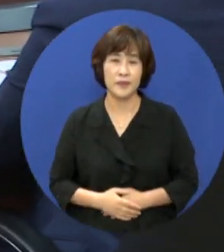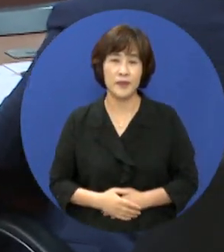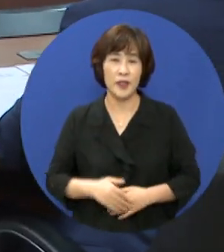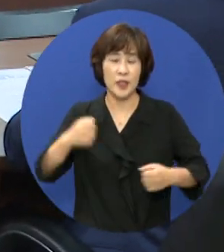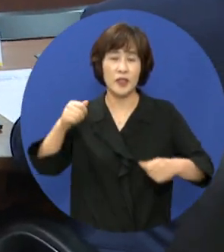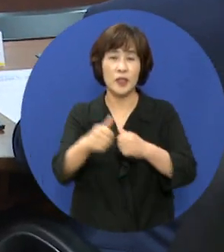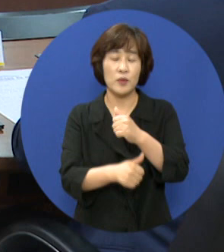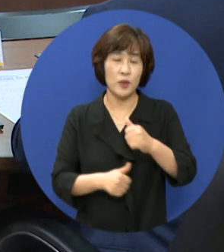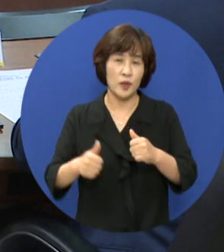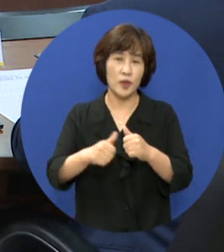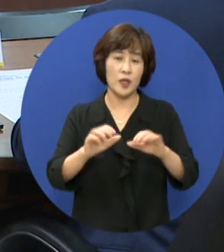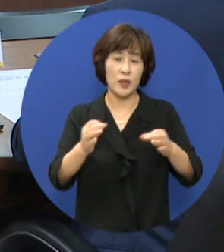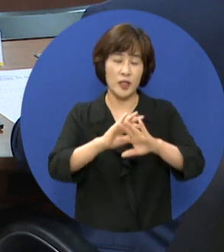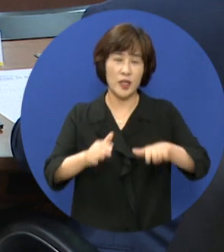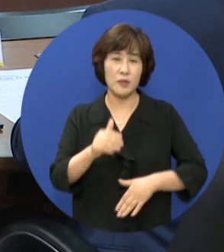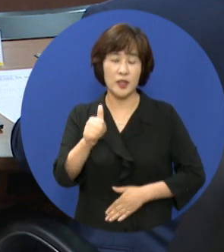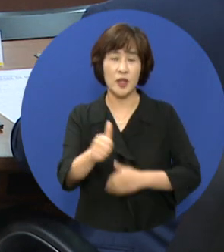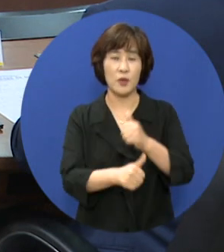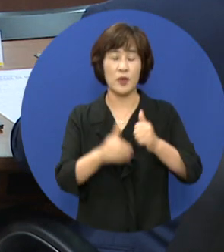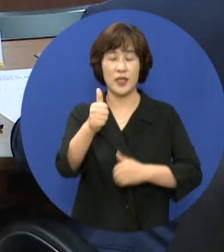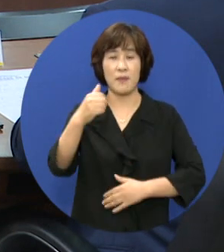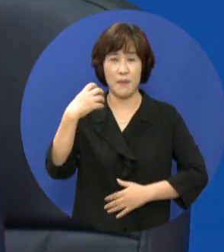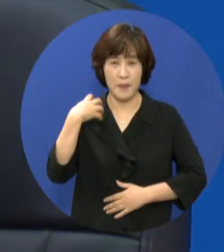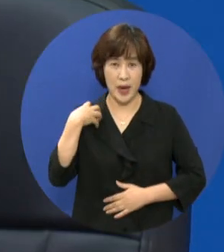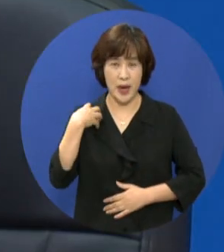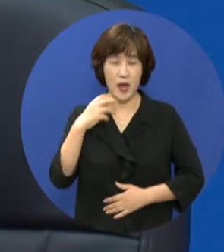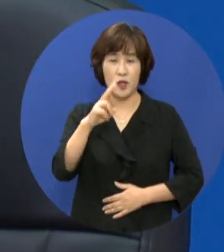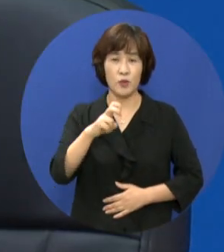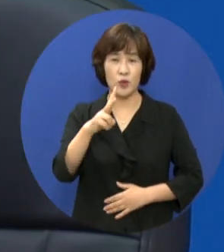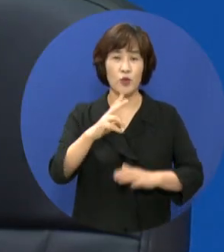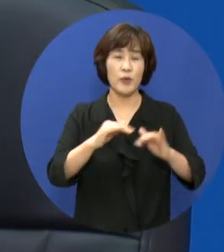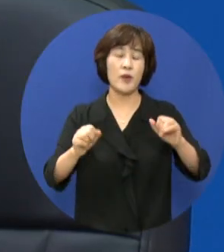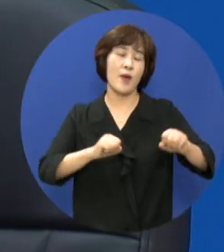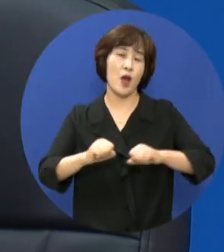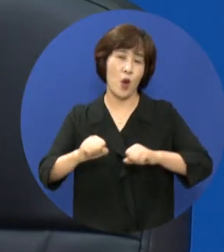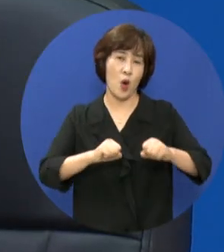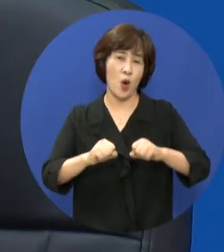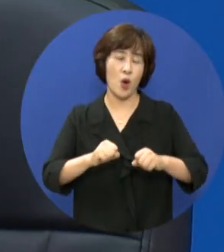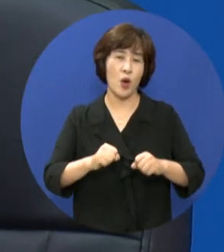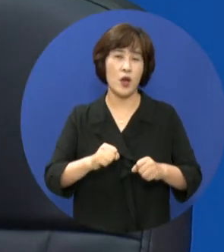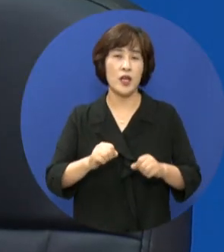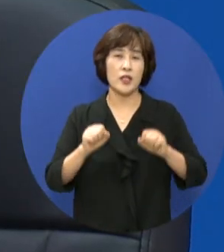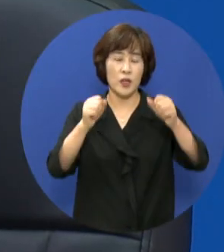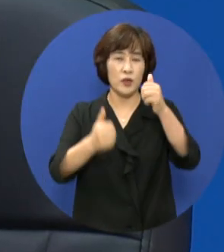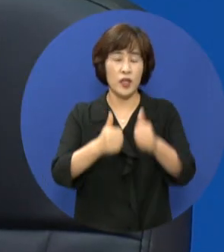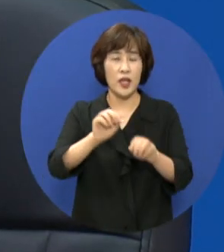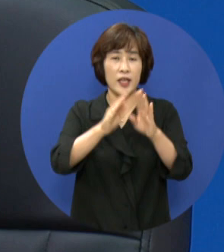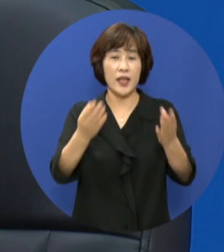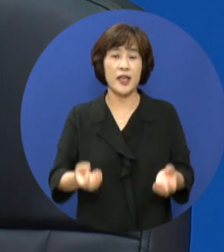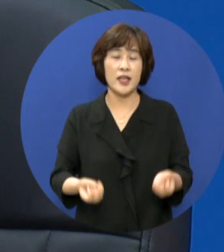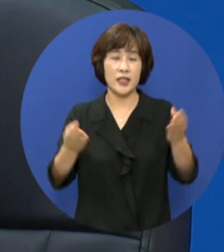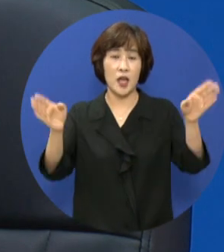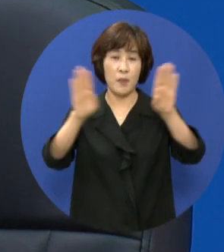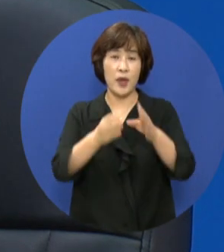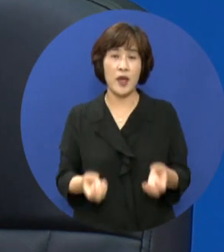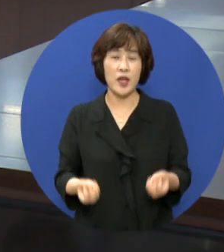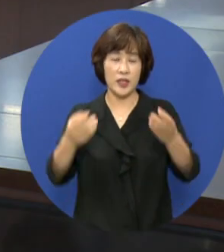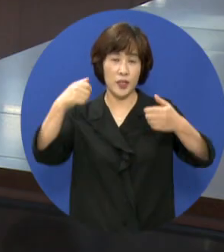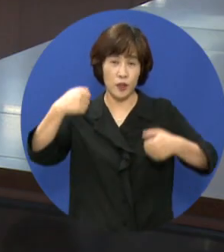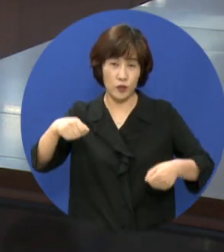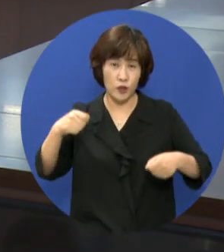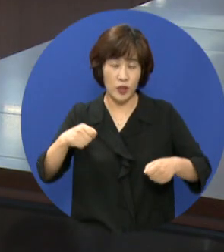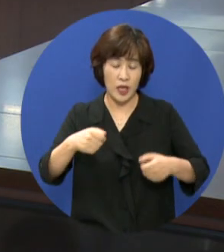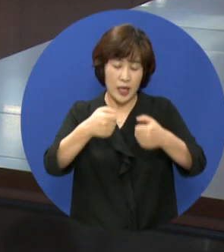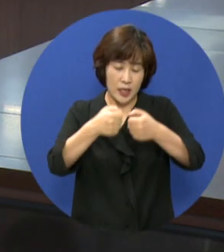연출 차 문 위는 김영록 전남지사 를 위원장으로 22명이 활동하며 2채 욱 대회에 개회식과 폐회식 2 연출 과